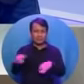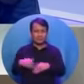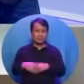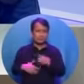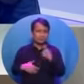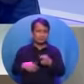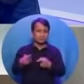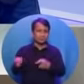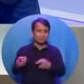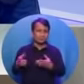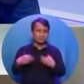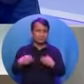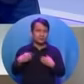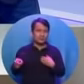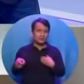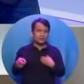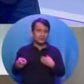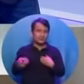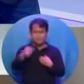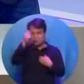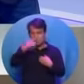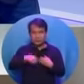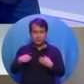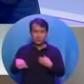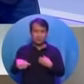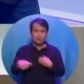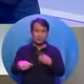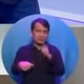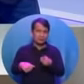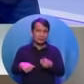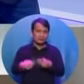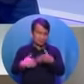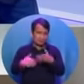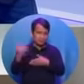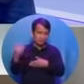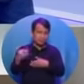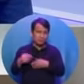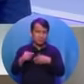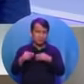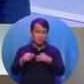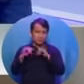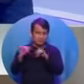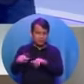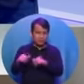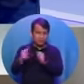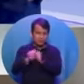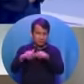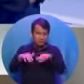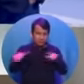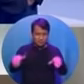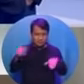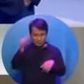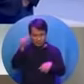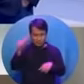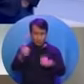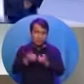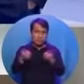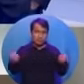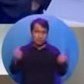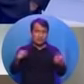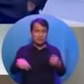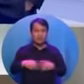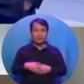Hindi ko na po sir kayang mag-dispute agad dito sa bahay po ito. Totoo po yun. Ma'am, kung hindi mo na kayang pakisamahan itong si Mr., dihiwalayan mo na